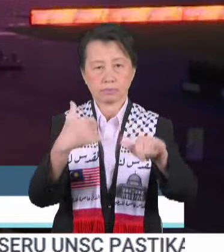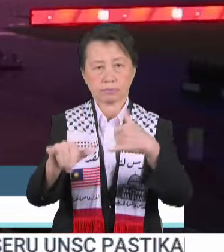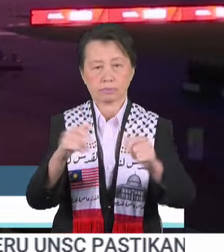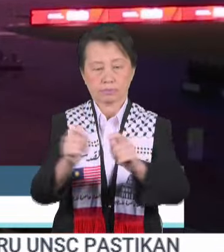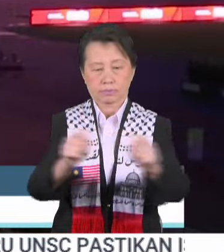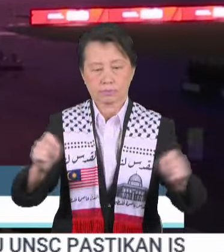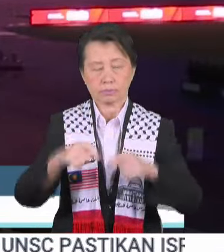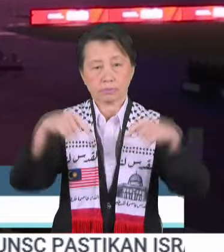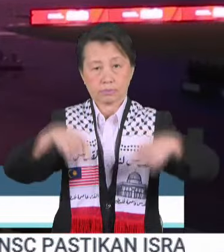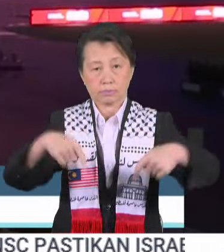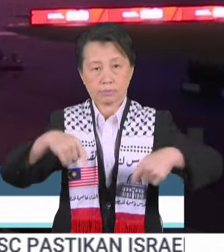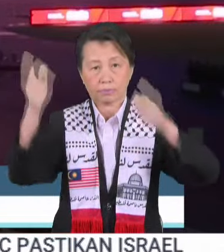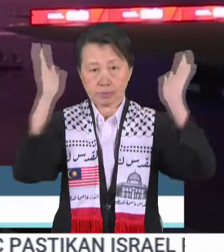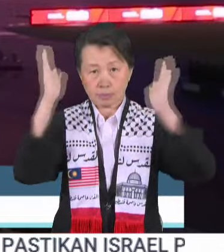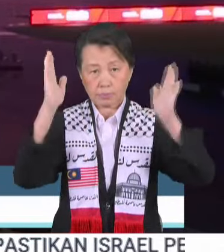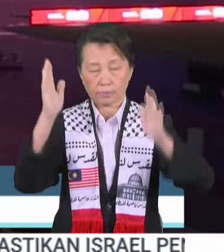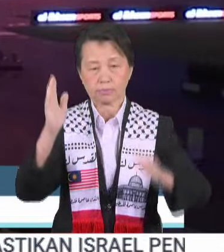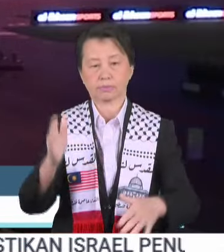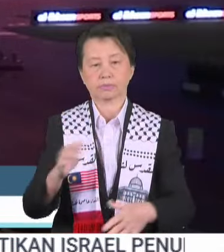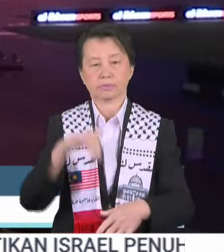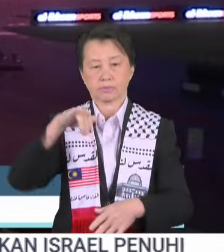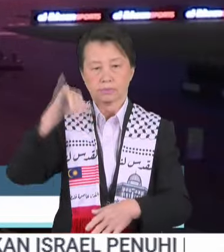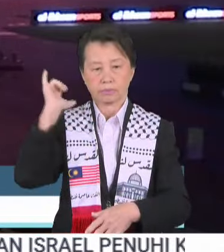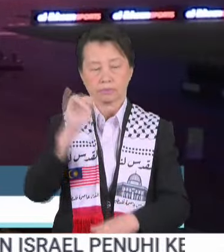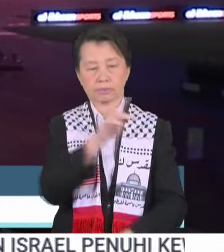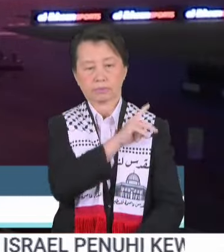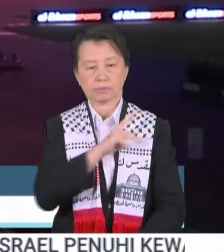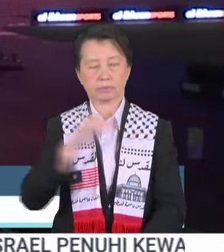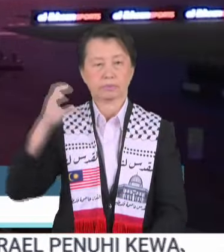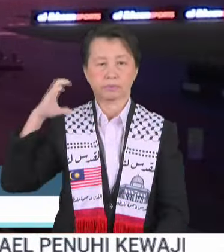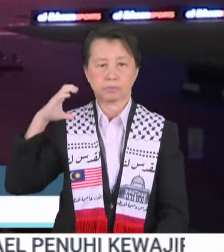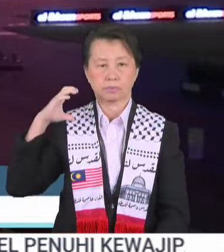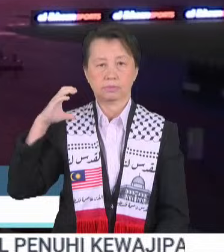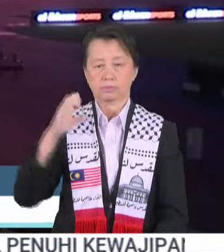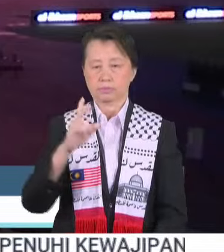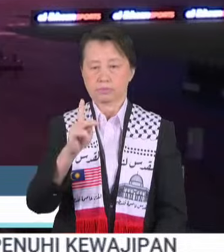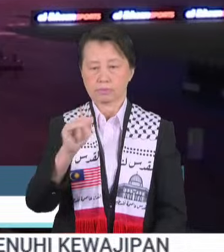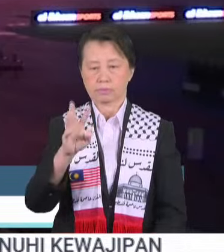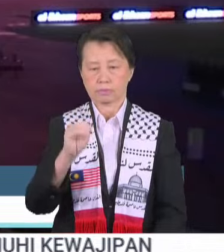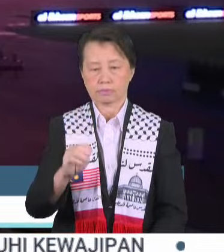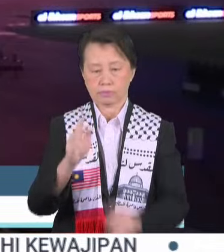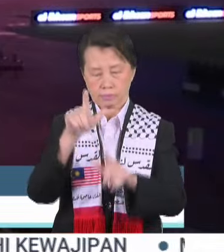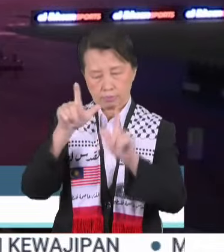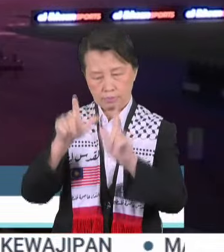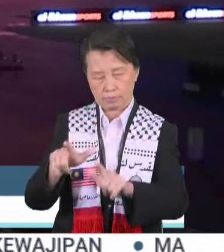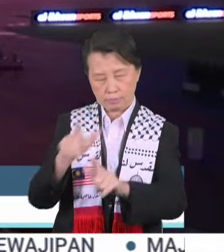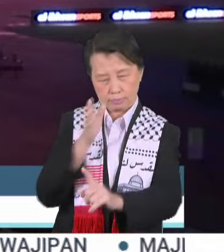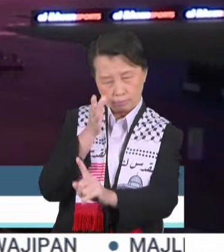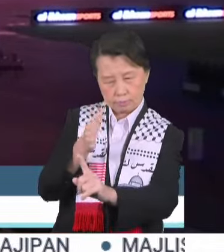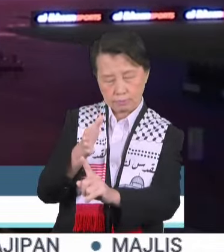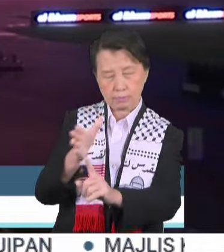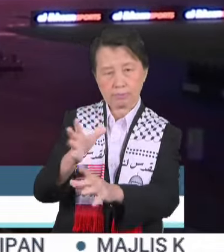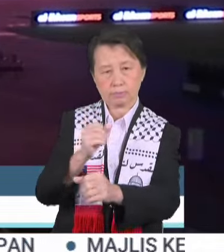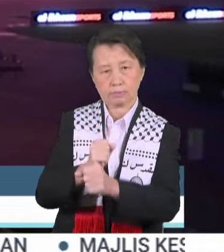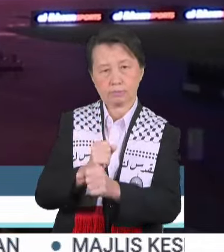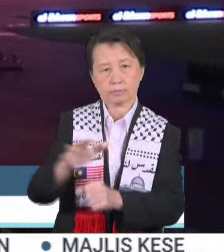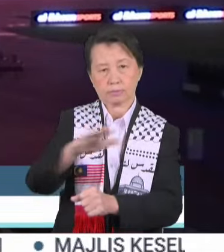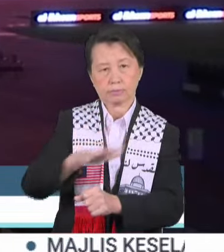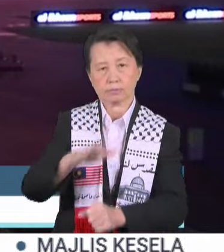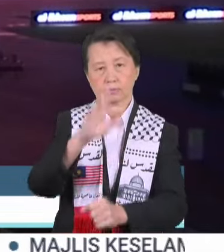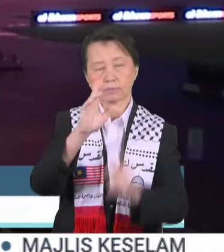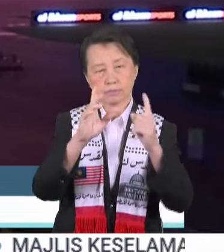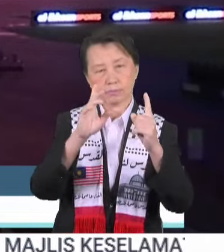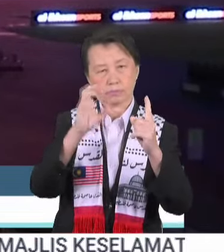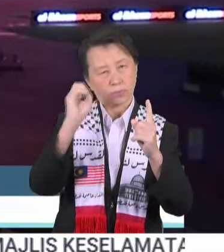di gelanggang sendiri semalam ketua jurulatih kebangsaan Kim pangon meletakkan sasaran bagi memburu sekurang-kurangnya